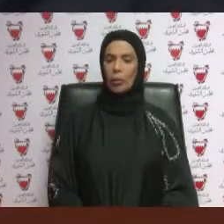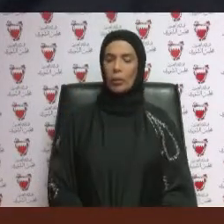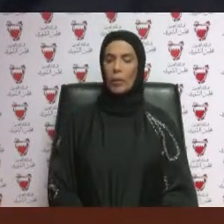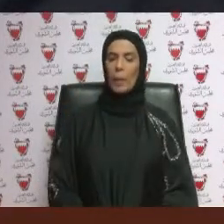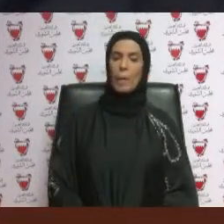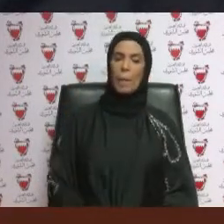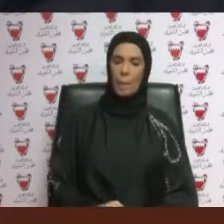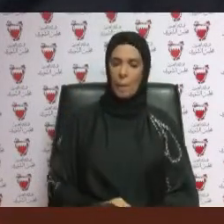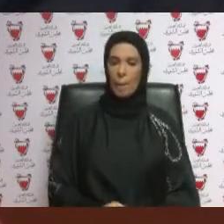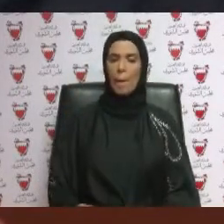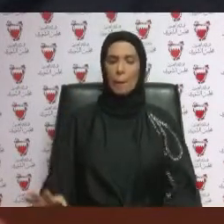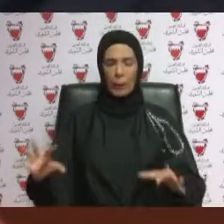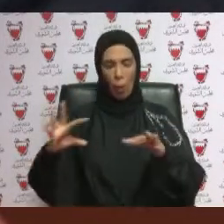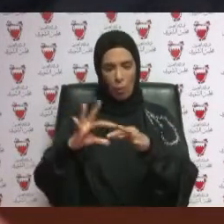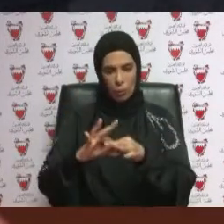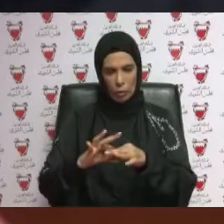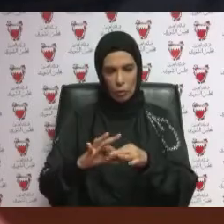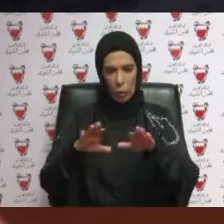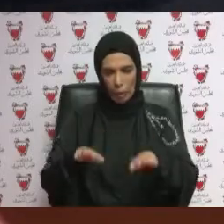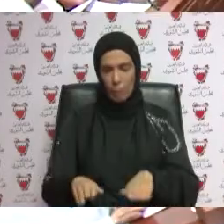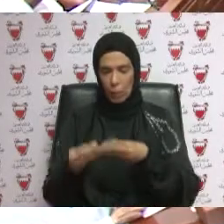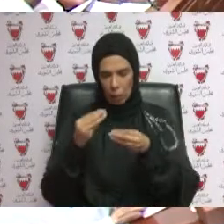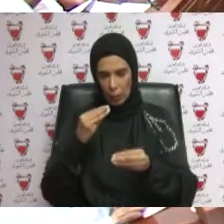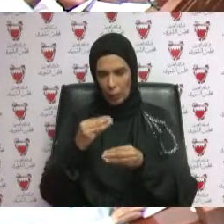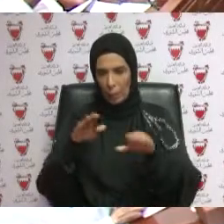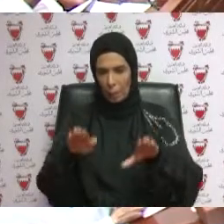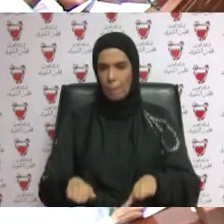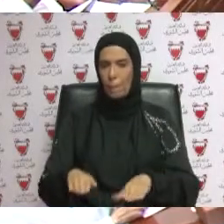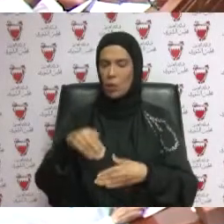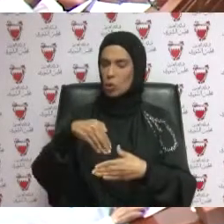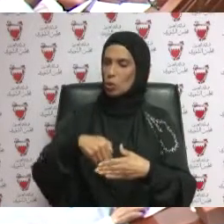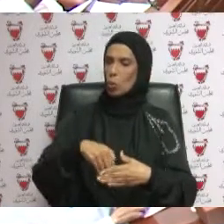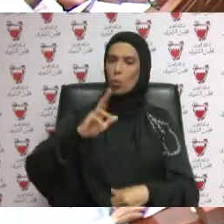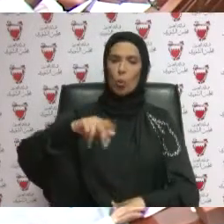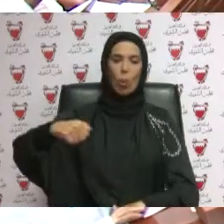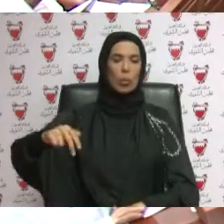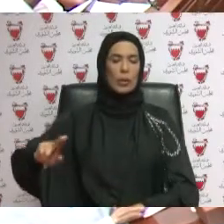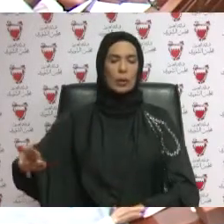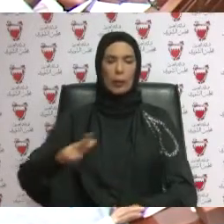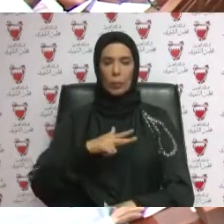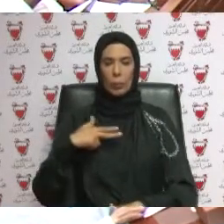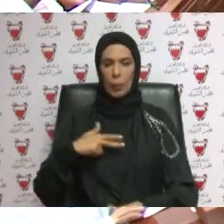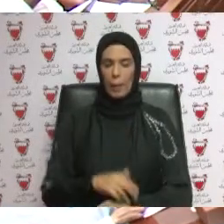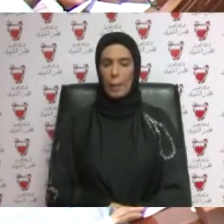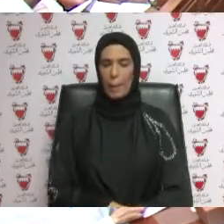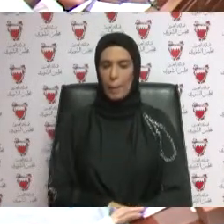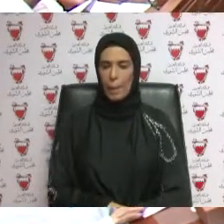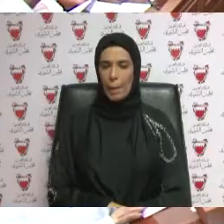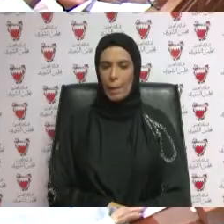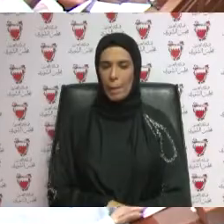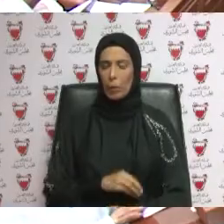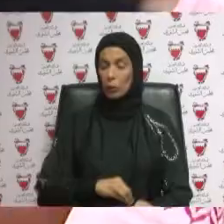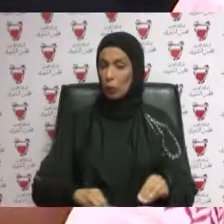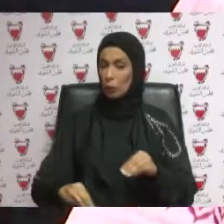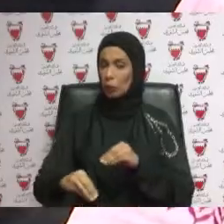على توافق من مجلس الشورى وكذلك من الجهات الرسمية الحكومة بالذات. يعني هذا التعديل